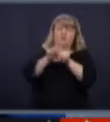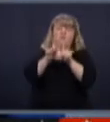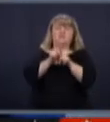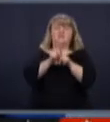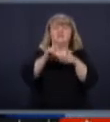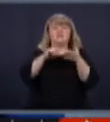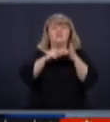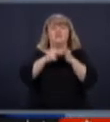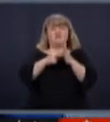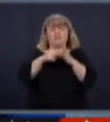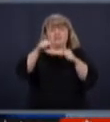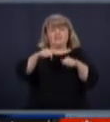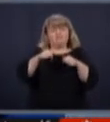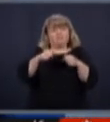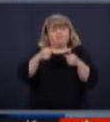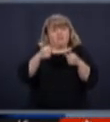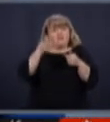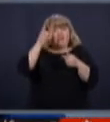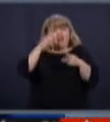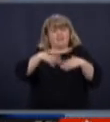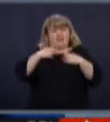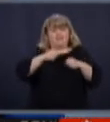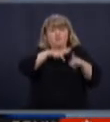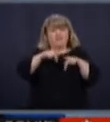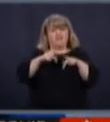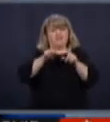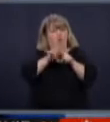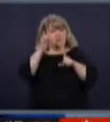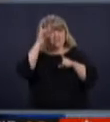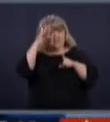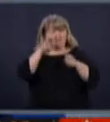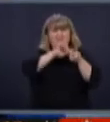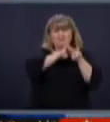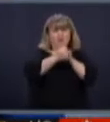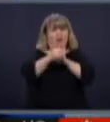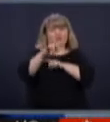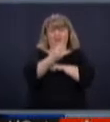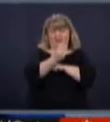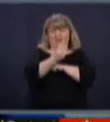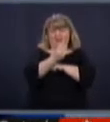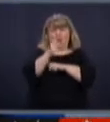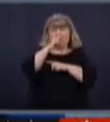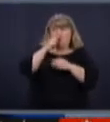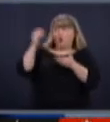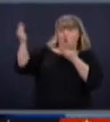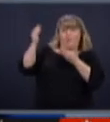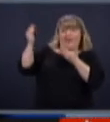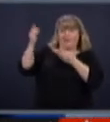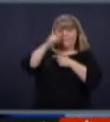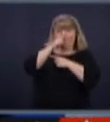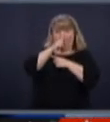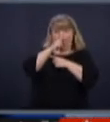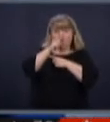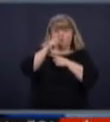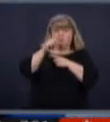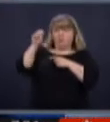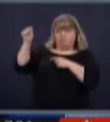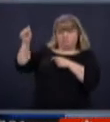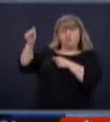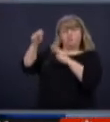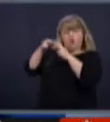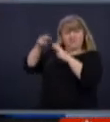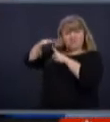santé publique, une science qui évolue très rapidement. On ne peut même pas se comparer parce que chacun connaît sa situation. Tu sais, même à l'intérieur du Québec, il y a des